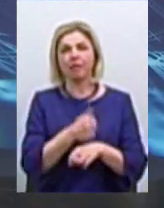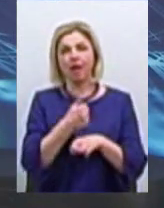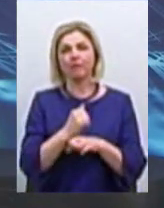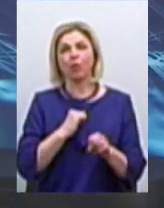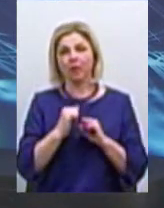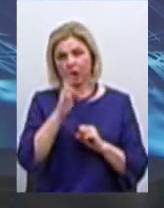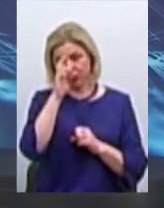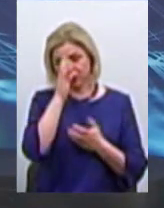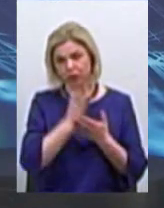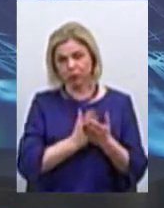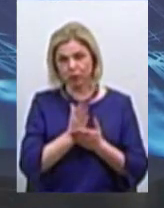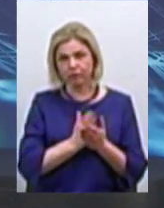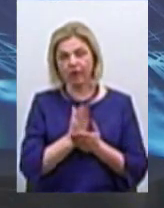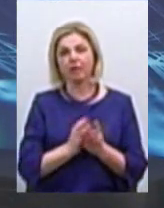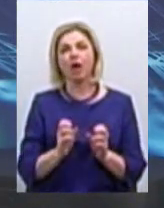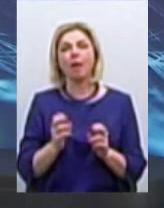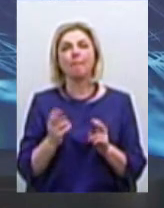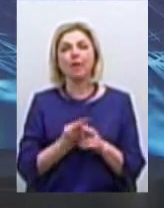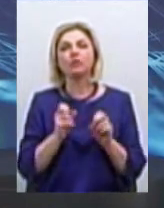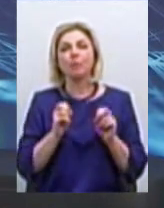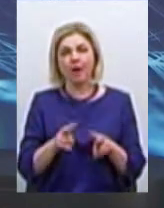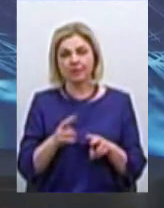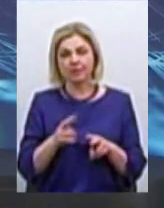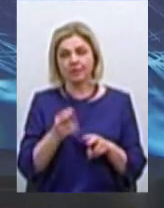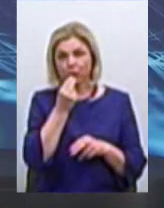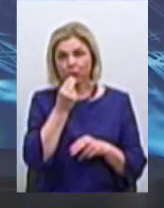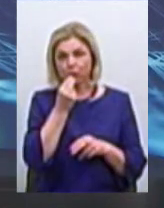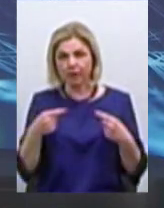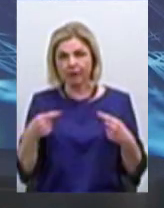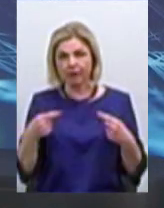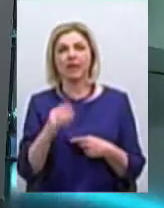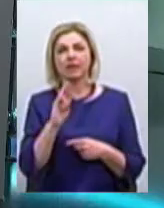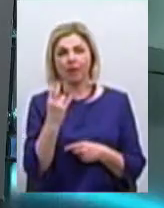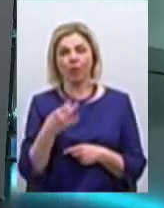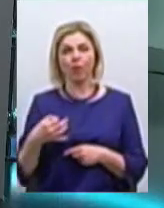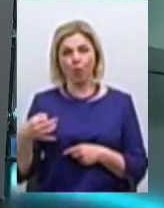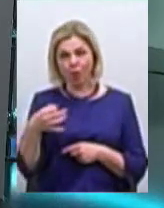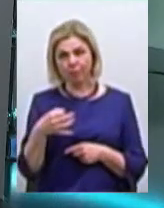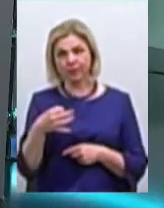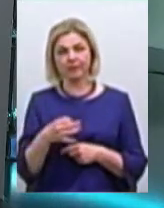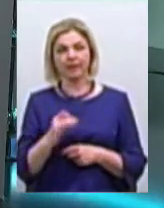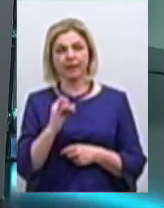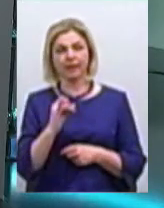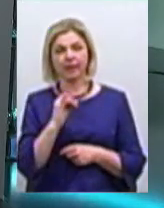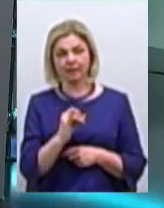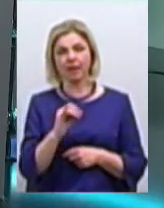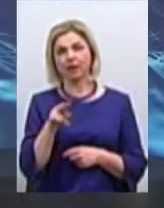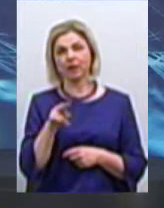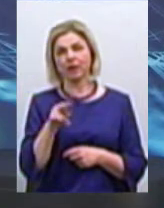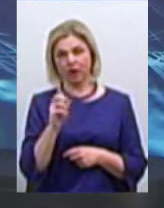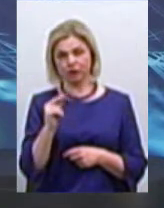служби України з питань безпечності харчових продуктів та захисту споживачів у Миколаївській області Інна